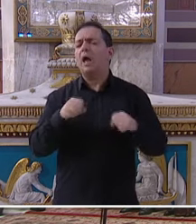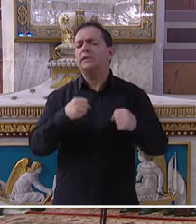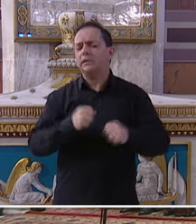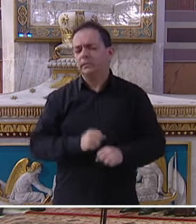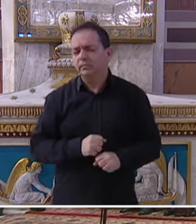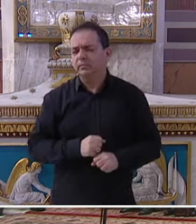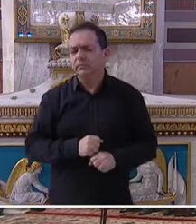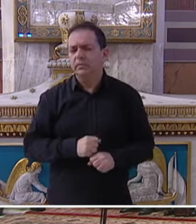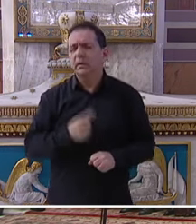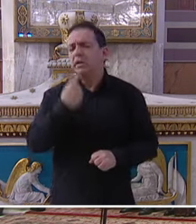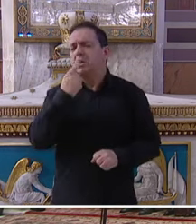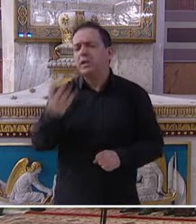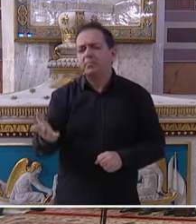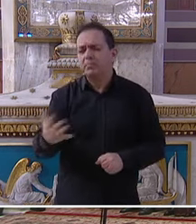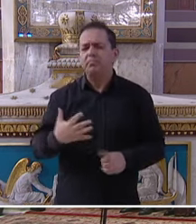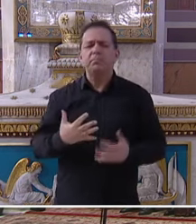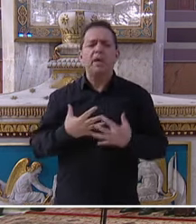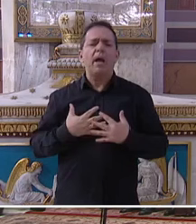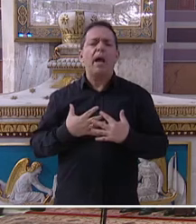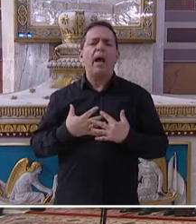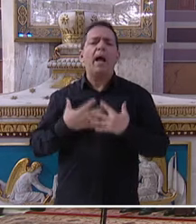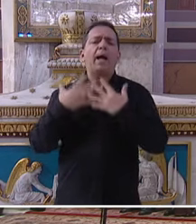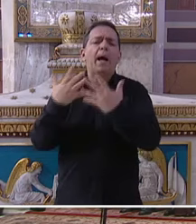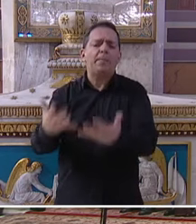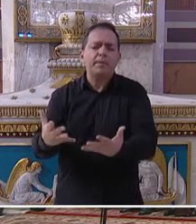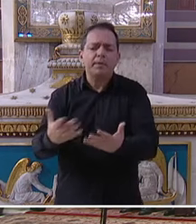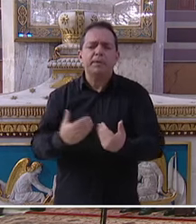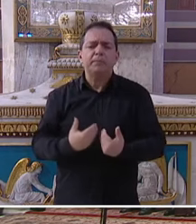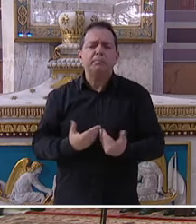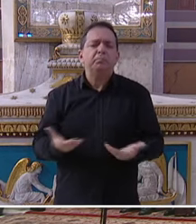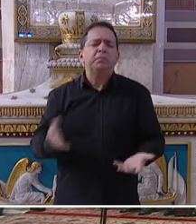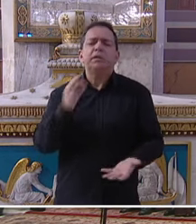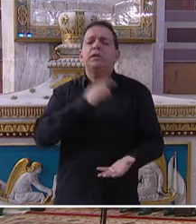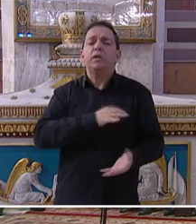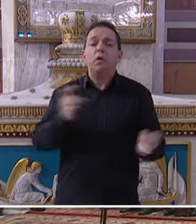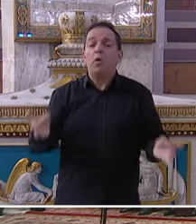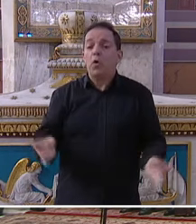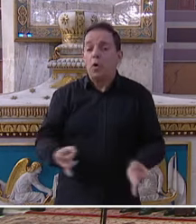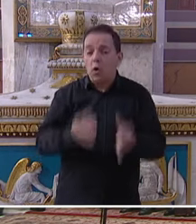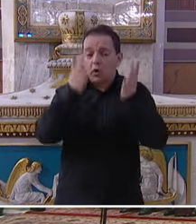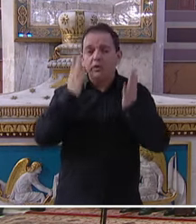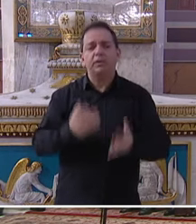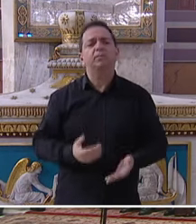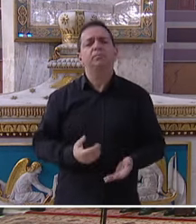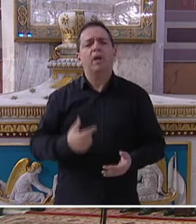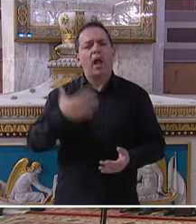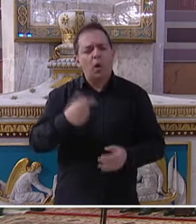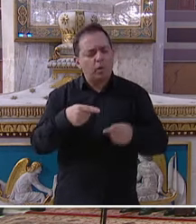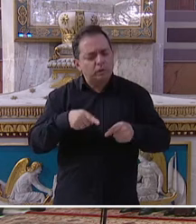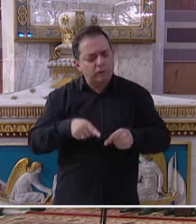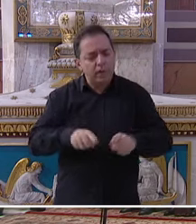αγάπη, εν θα εστίν υπερηφανία, τι μπορεί να σου